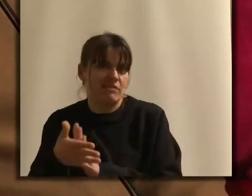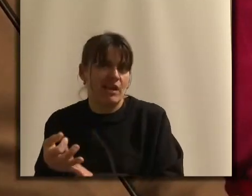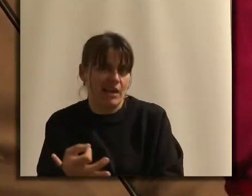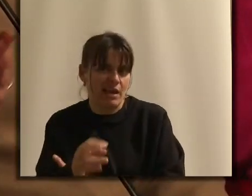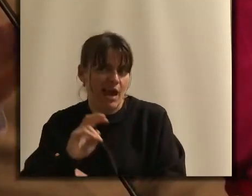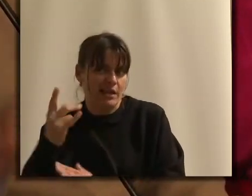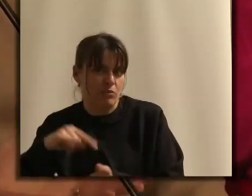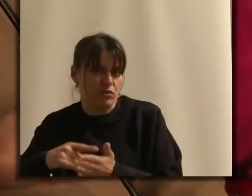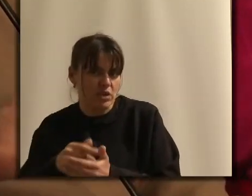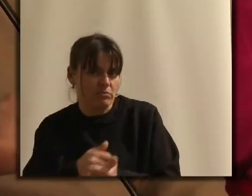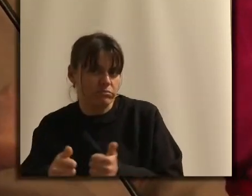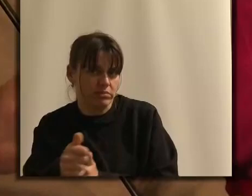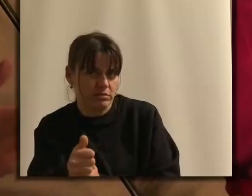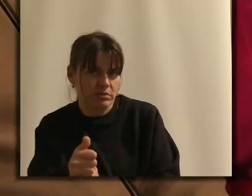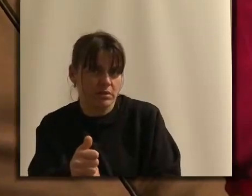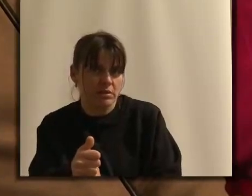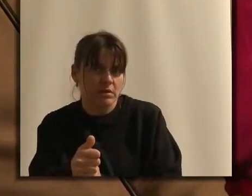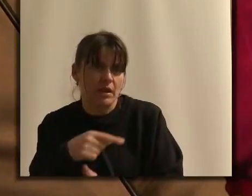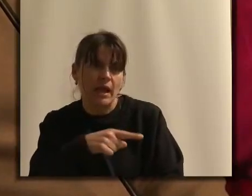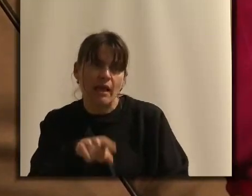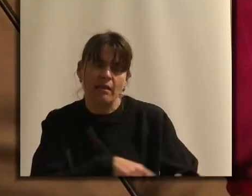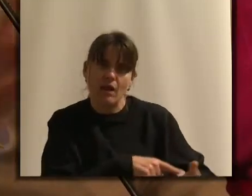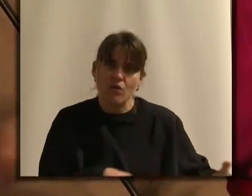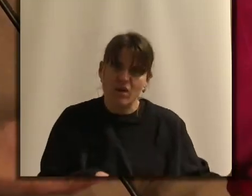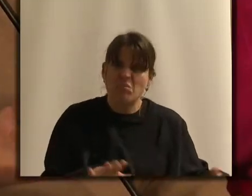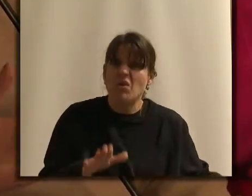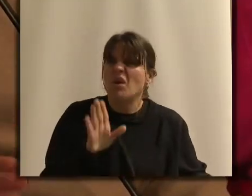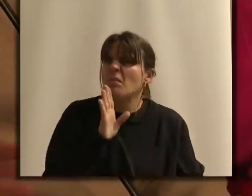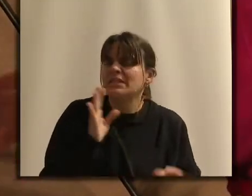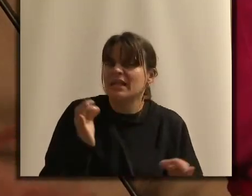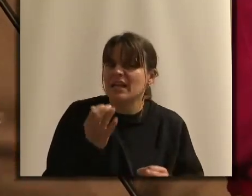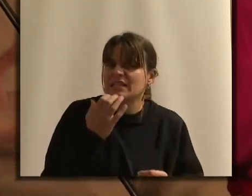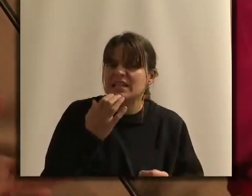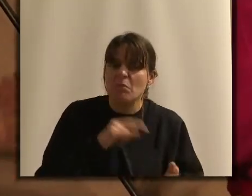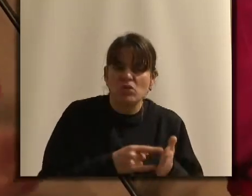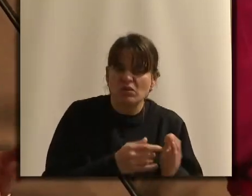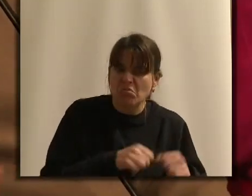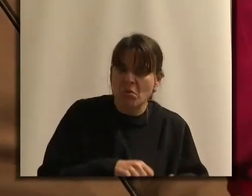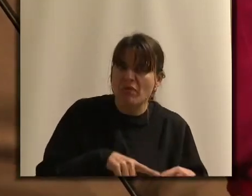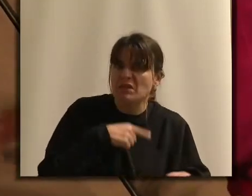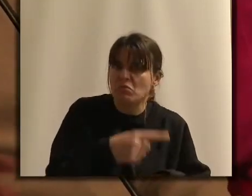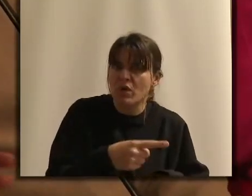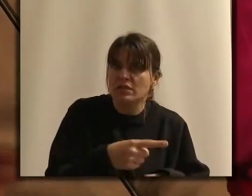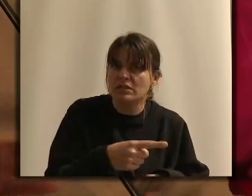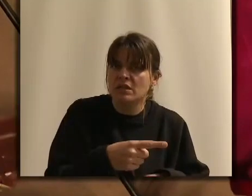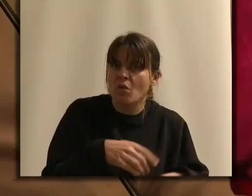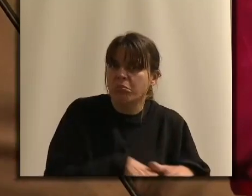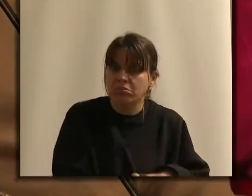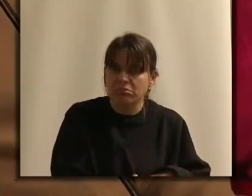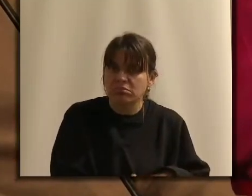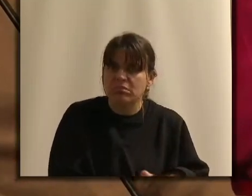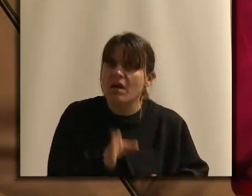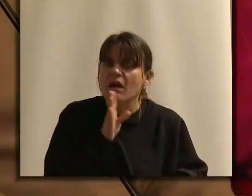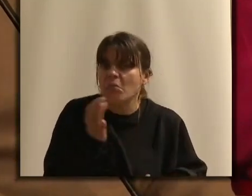Que en prioritzem d'altres en detriment d'aquest, i llavors què passa amb els projectes que s'aproven, perquè no s'acaben executant? Sí que agrairíem una miqueta, sisplau, si es pogués una